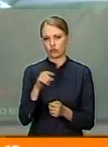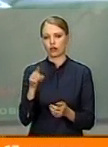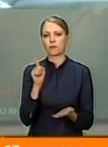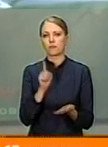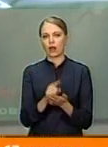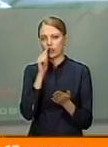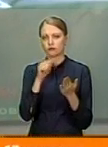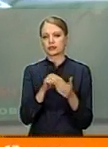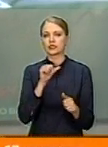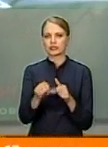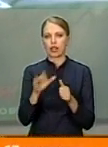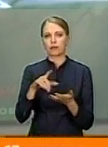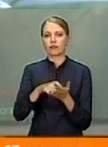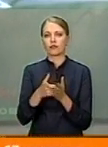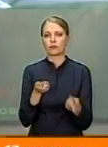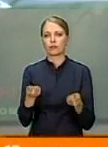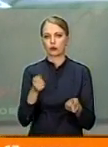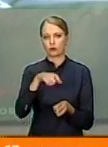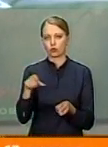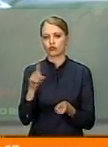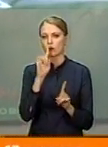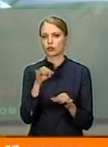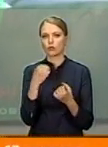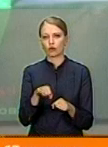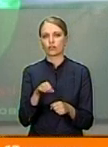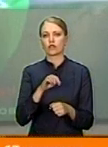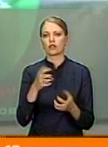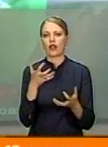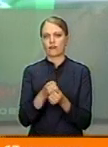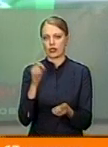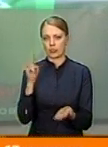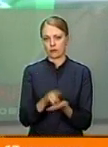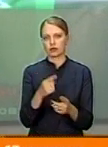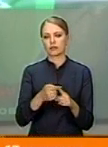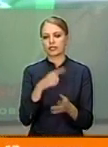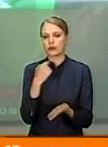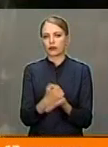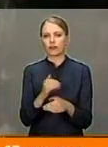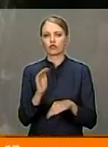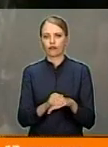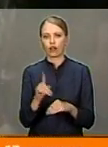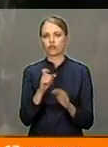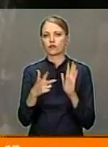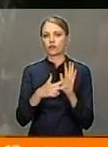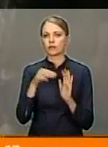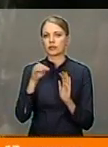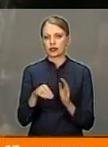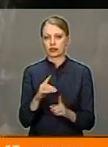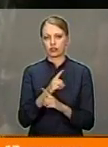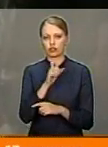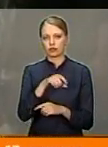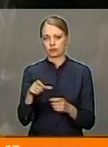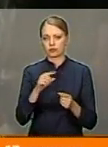мала поцілити саме кабіну пілотів, аби унеможливити аварійне приземлення. Це підтверджує факт, що з 8 тисяч